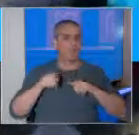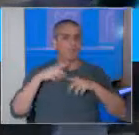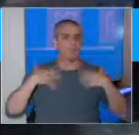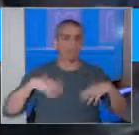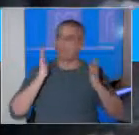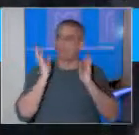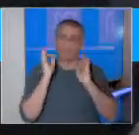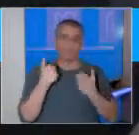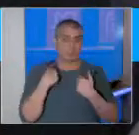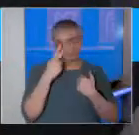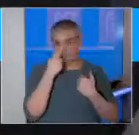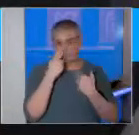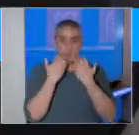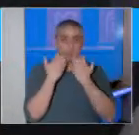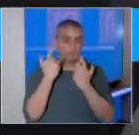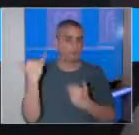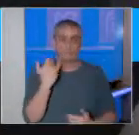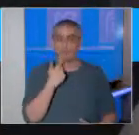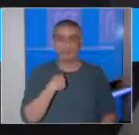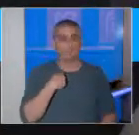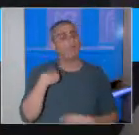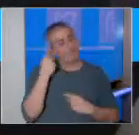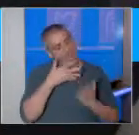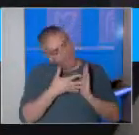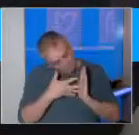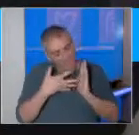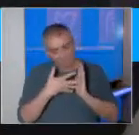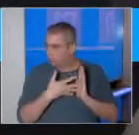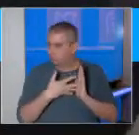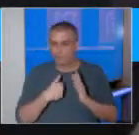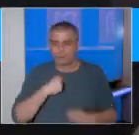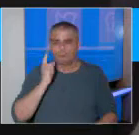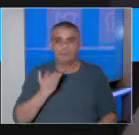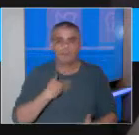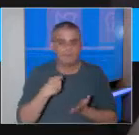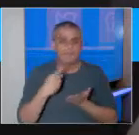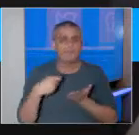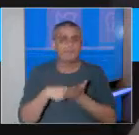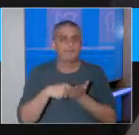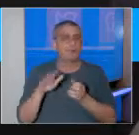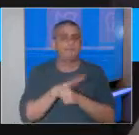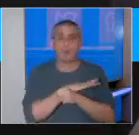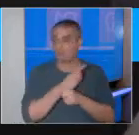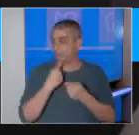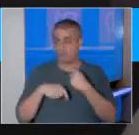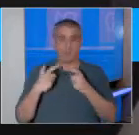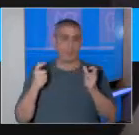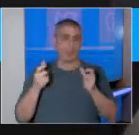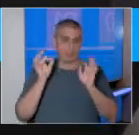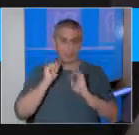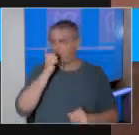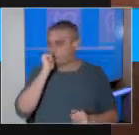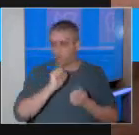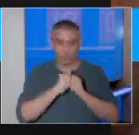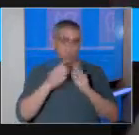מיוחד. אנחנו ניסינו להסביר, וכל פעם אומרים לנו, נחזור אליך, בודקים, רואים, אנחנו צריכים פיצוי מלאי. בשונה, נגיד, מחנות משקעות, או